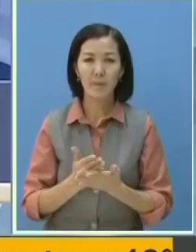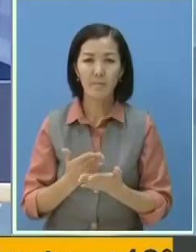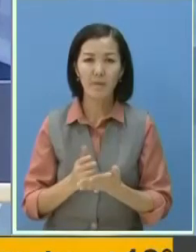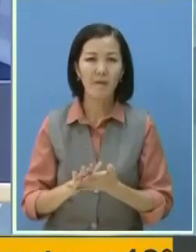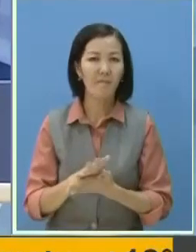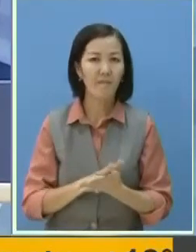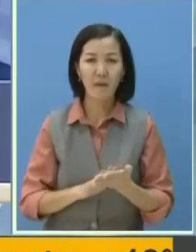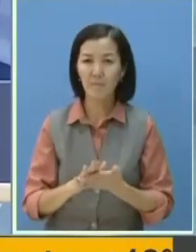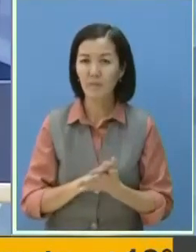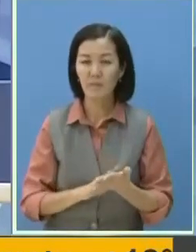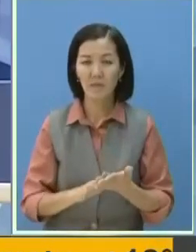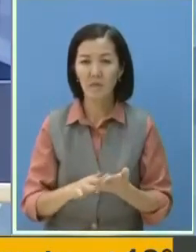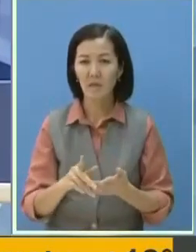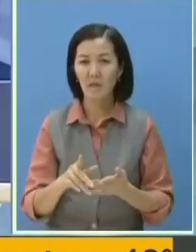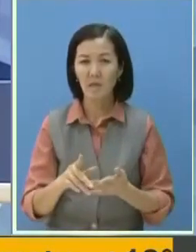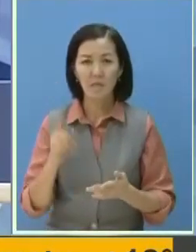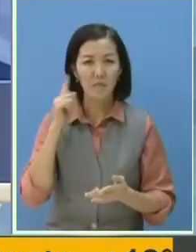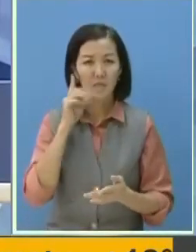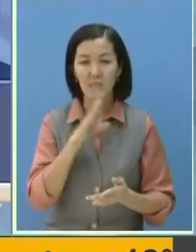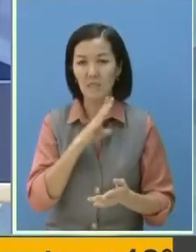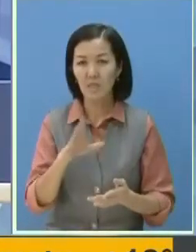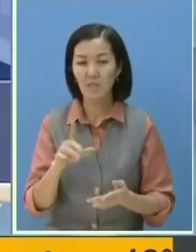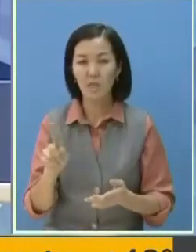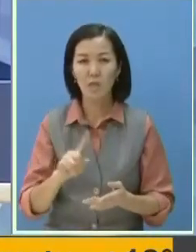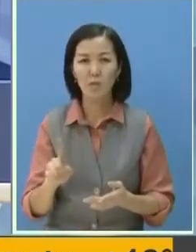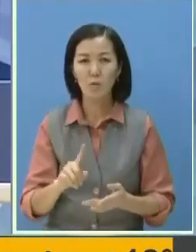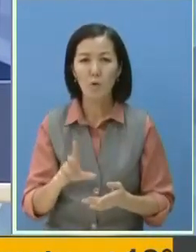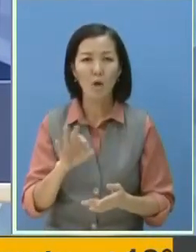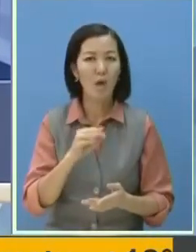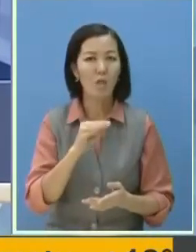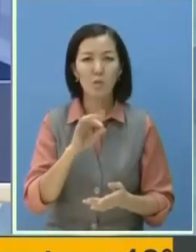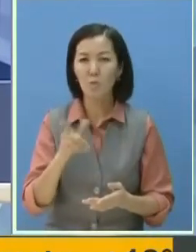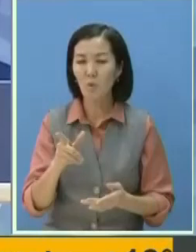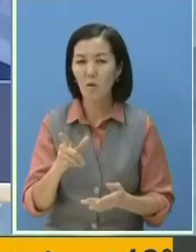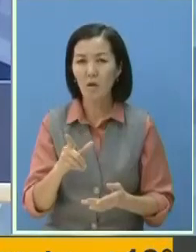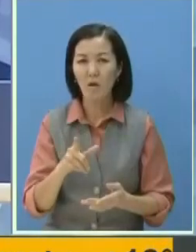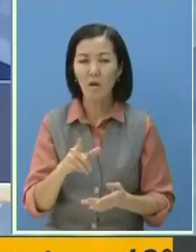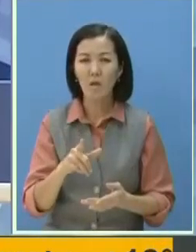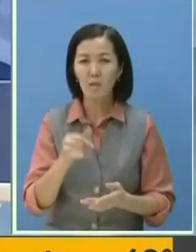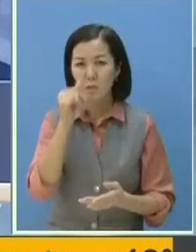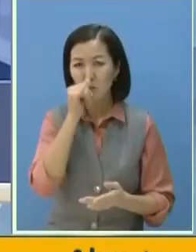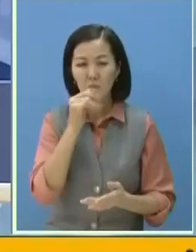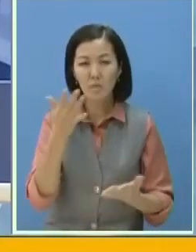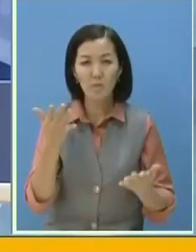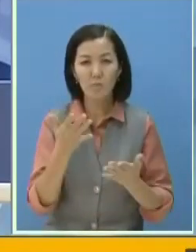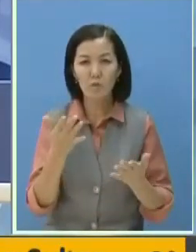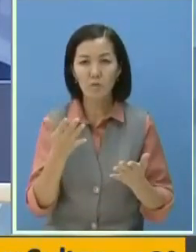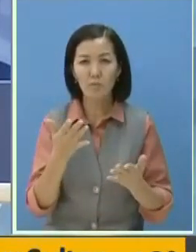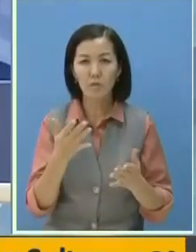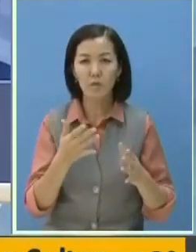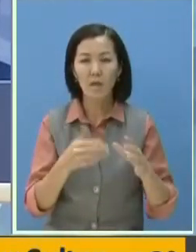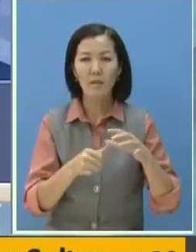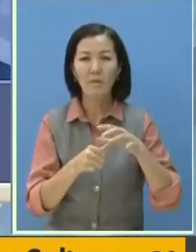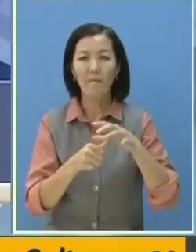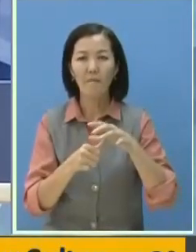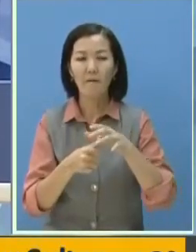не отмечал ни на одном ни в одном протоколе этого не было. Вот. Ну и в принципе, может быть,